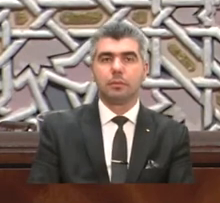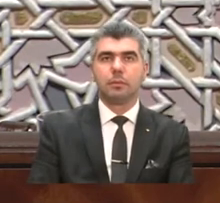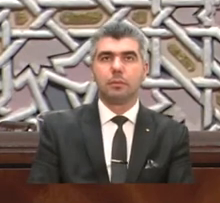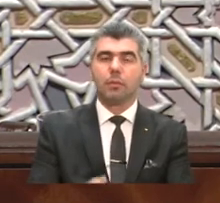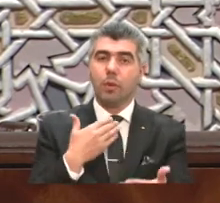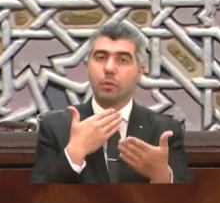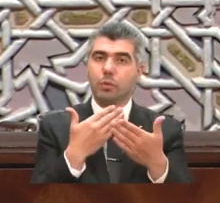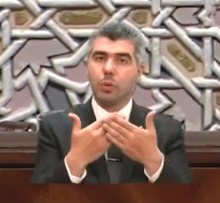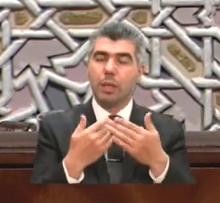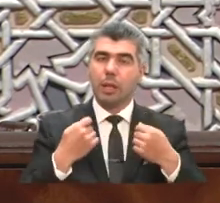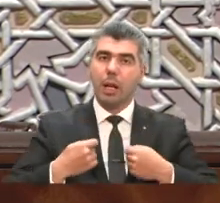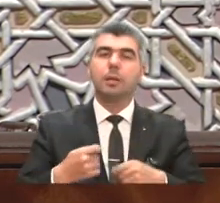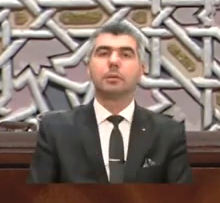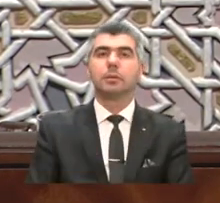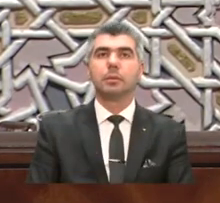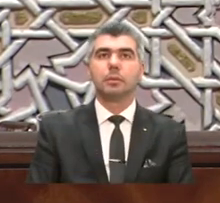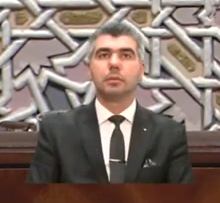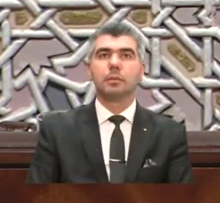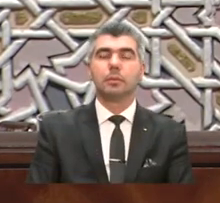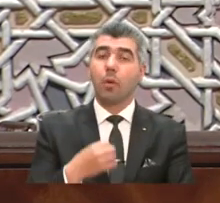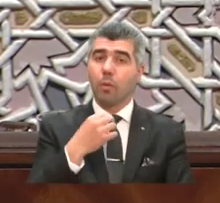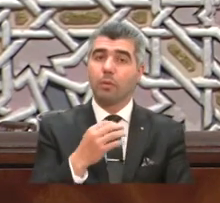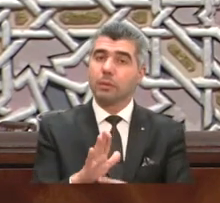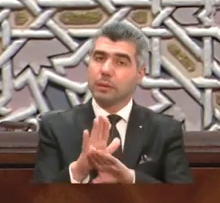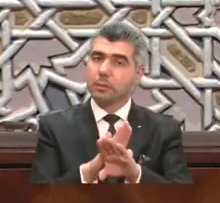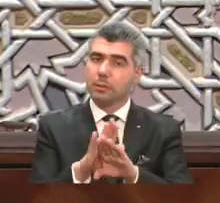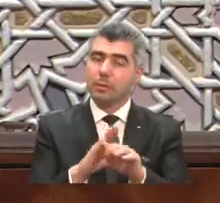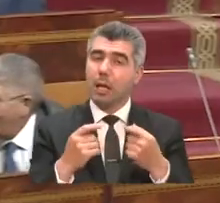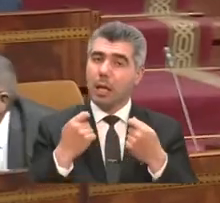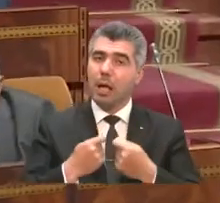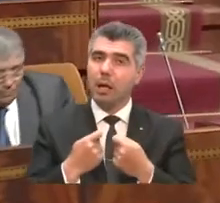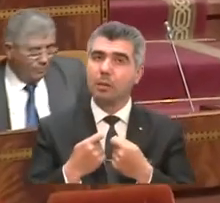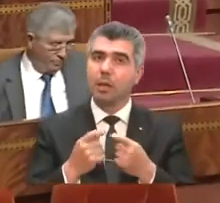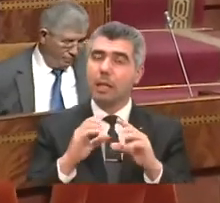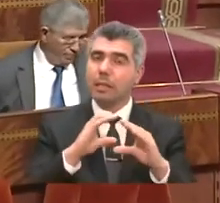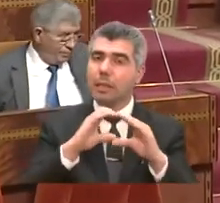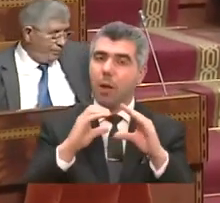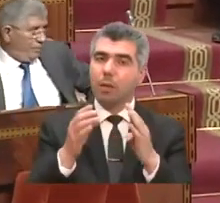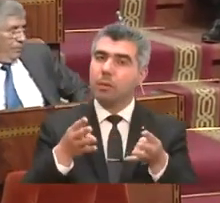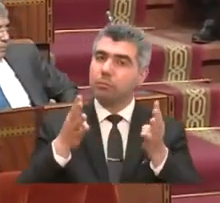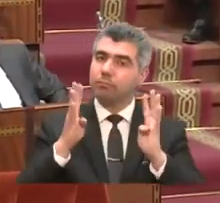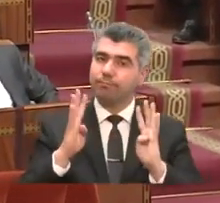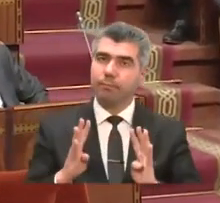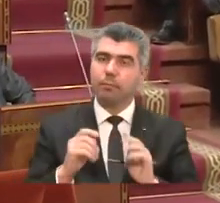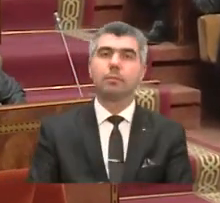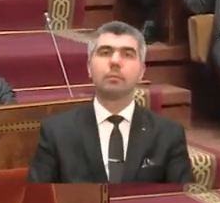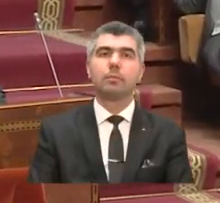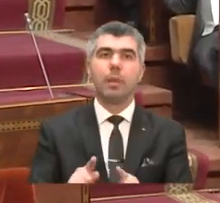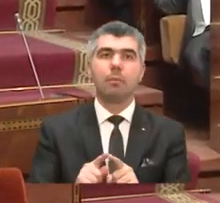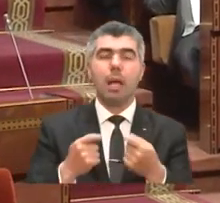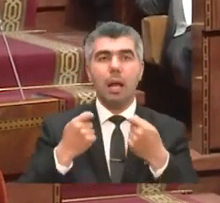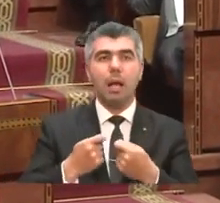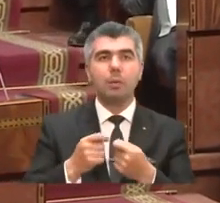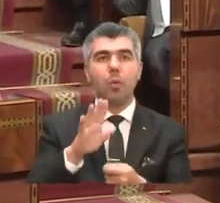شكرا السيده الرئيسه. غير الله يخليكم الساده الرؤساء نتواصلوا بهدوء. هذه المطالب اليوم ديال الساده الرؤساء